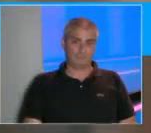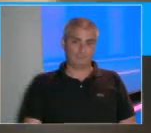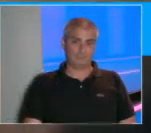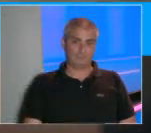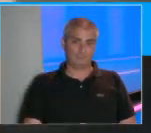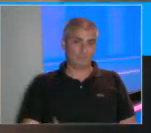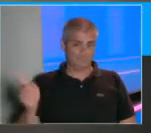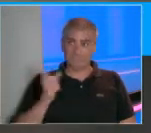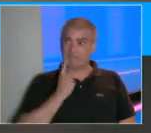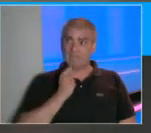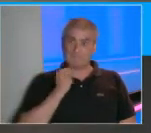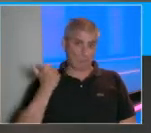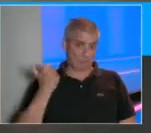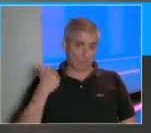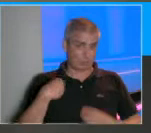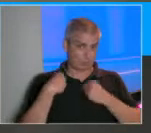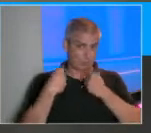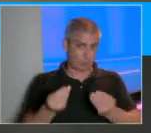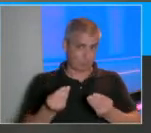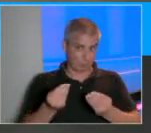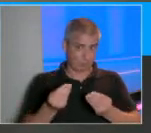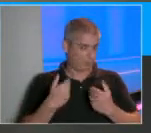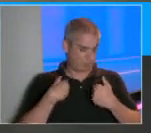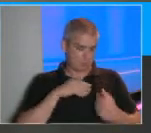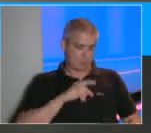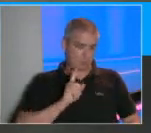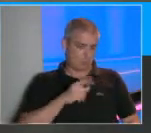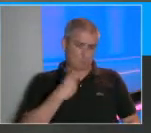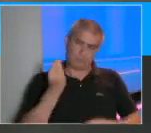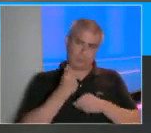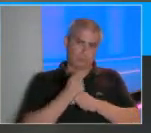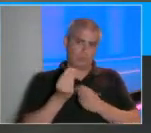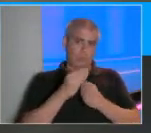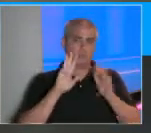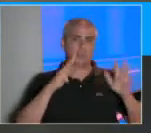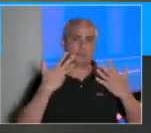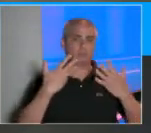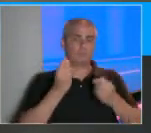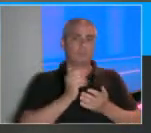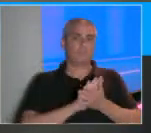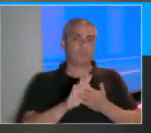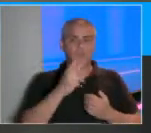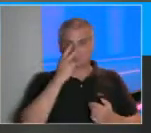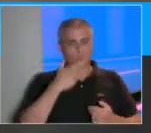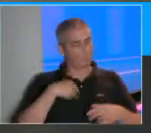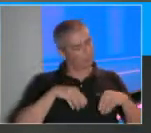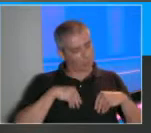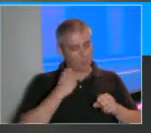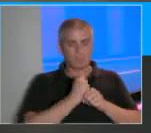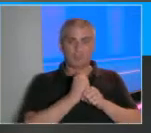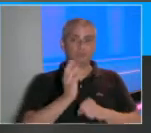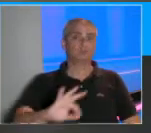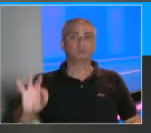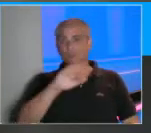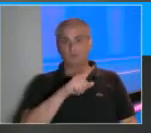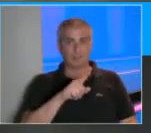היא פריירית במרכאות שנותנת לה, באמת, אני לא מוכן שאתם תעבדו אותי שעמים בחינם, תראו מה אני מוכן לעשות בשבילכם.